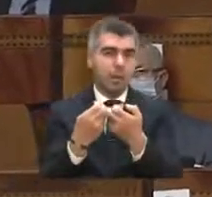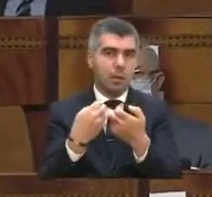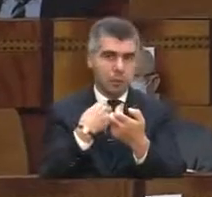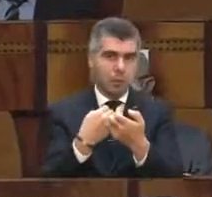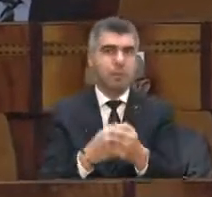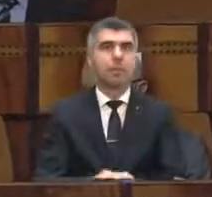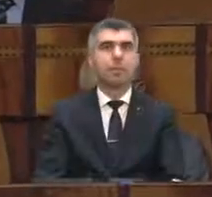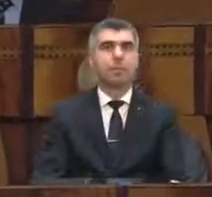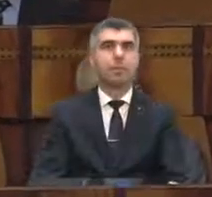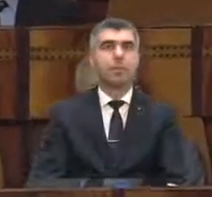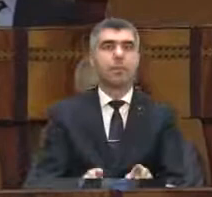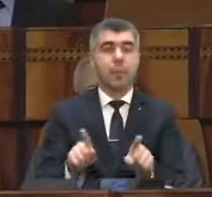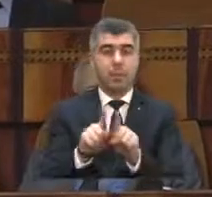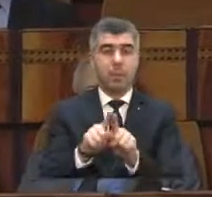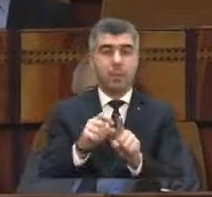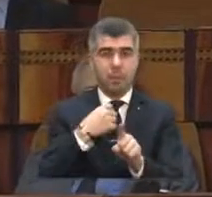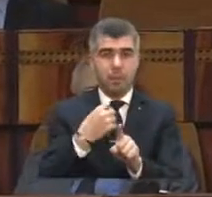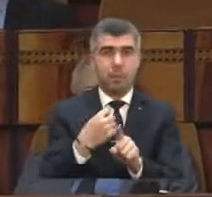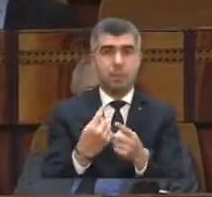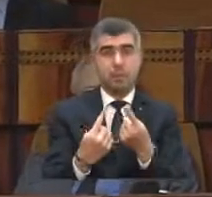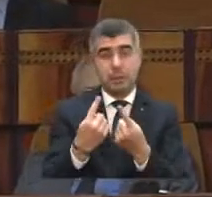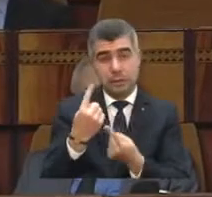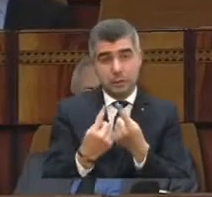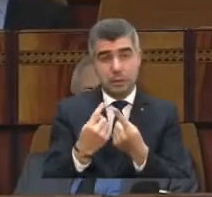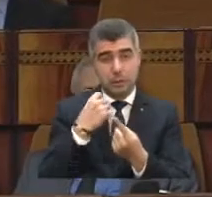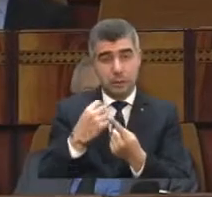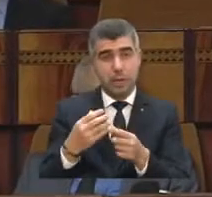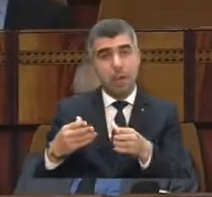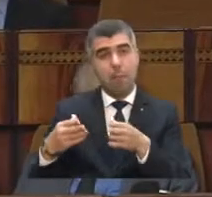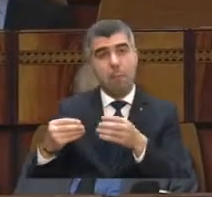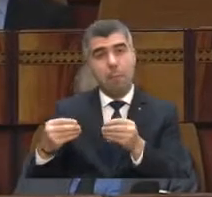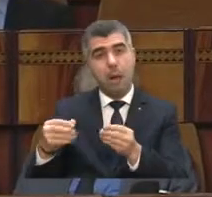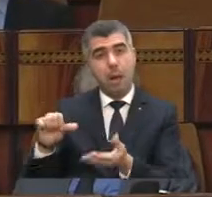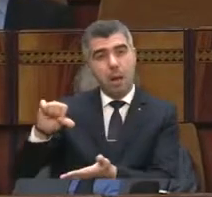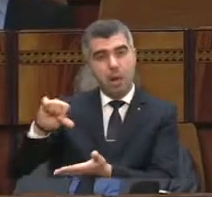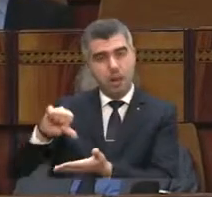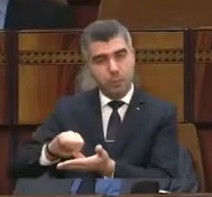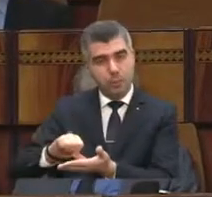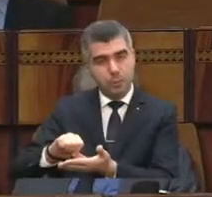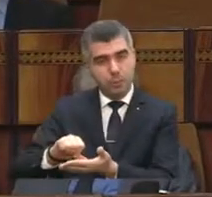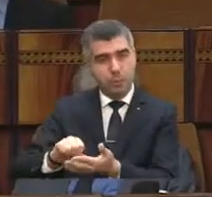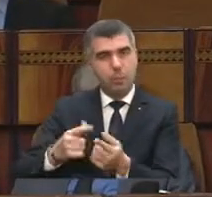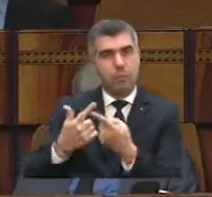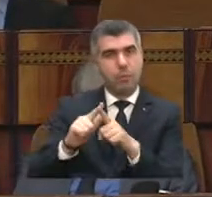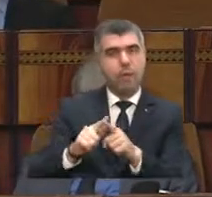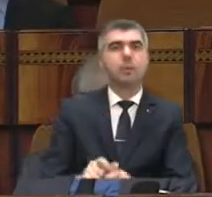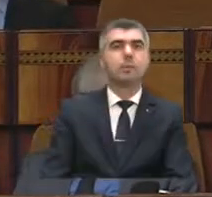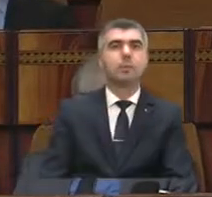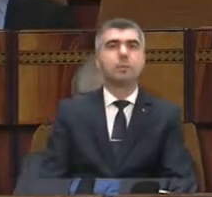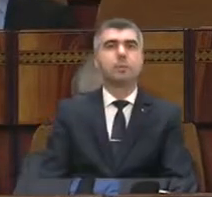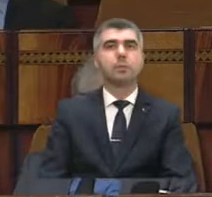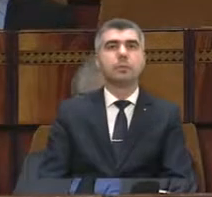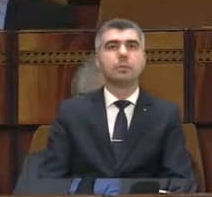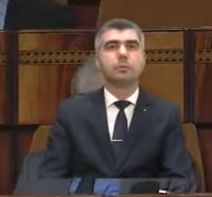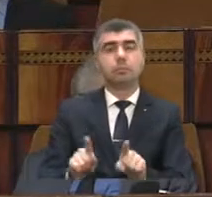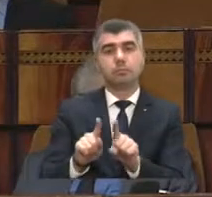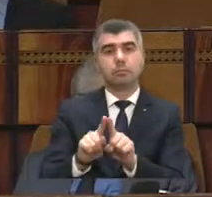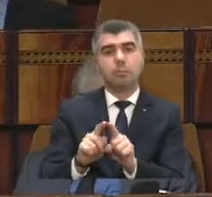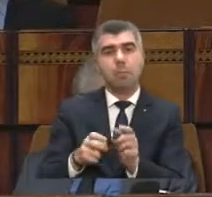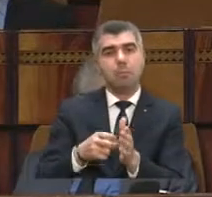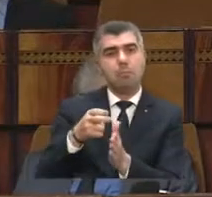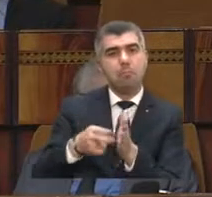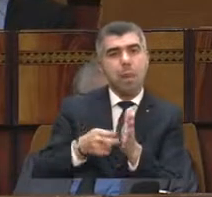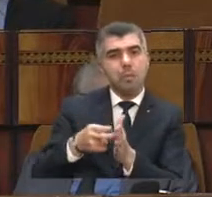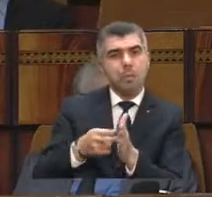ساتيليت بحال طمنصورت في الجهة نتاعتنا في مراكش ولا تامسنا، كنلقاو بأنه سكك حديدية